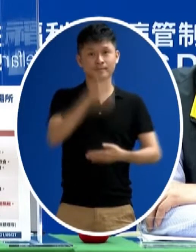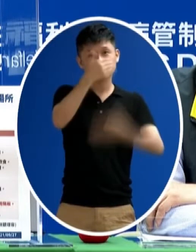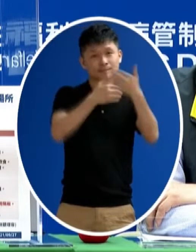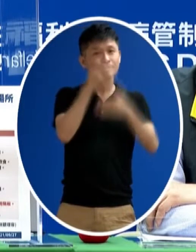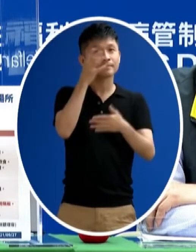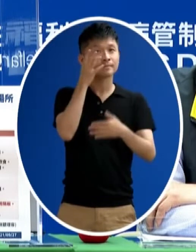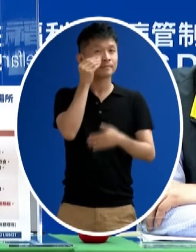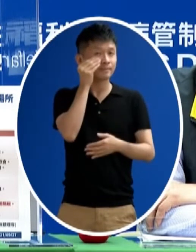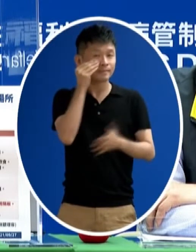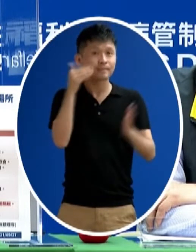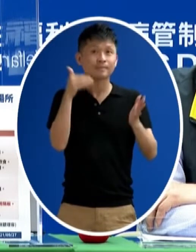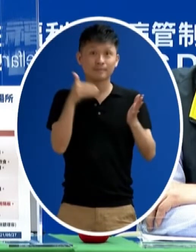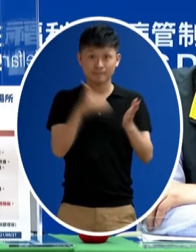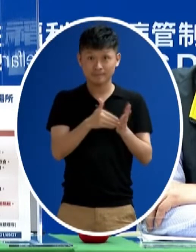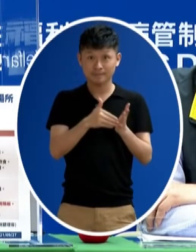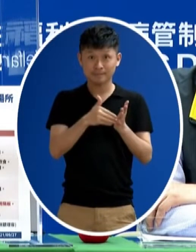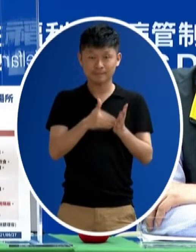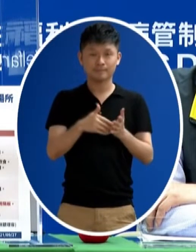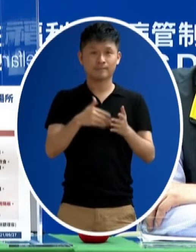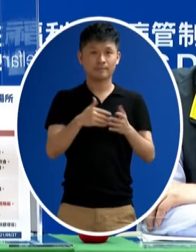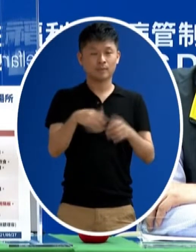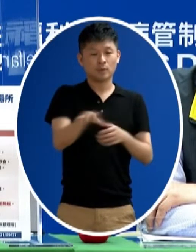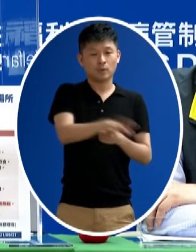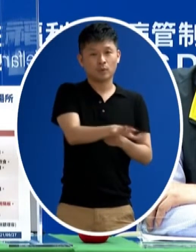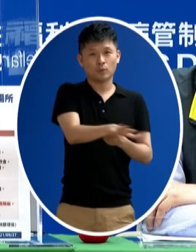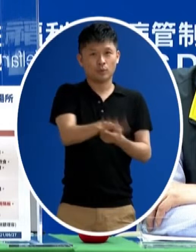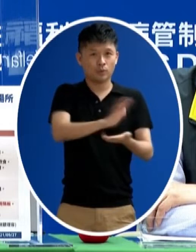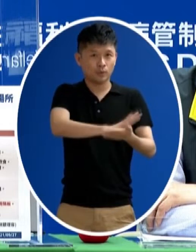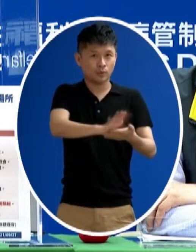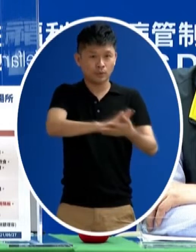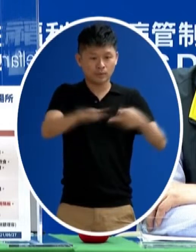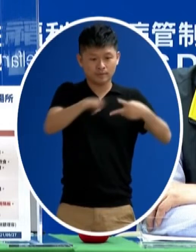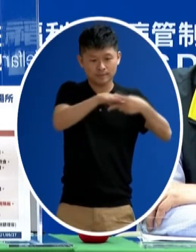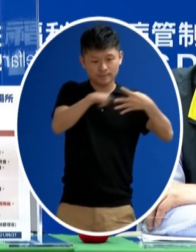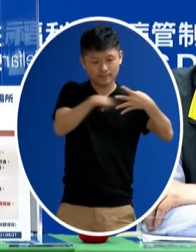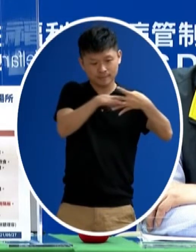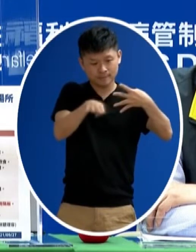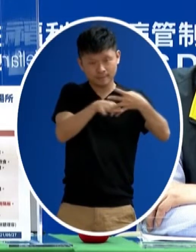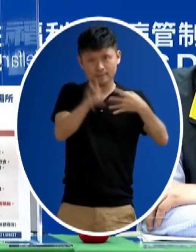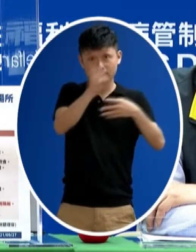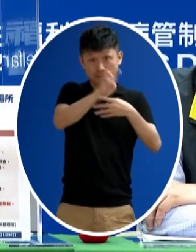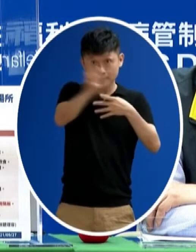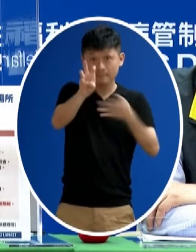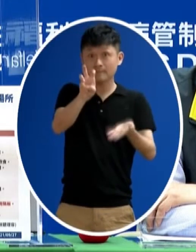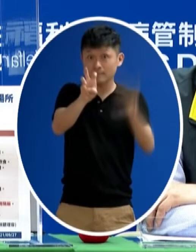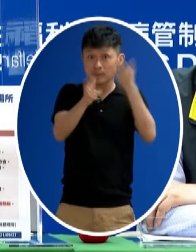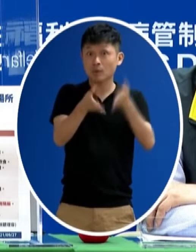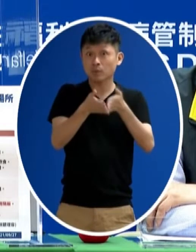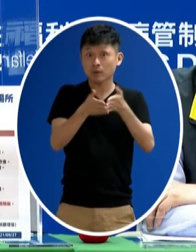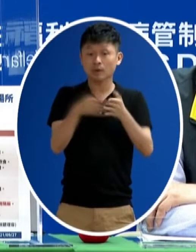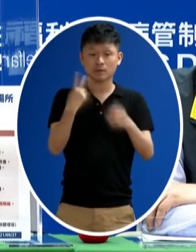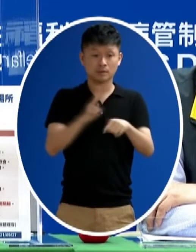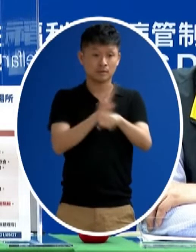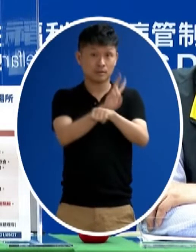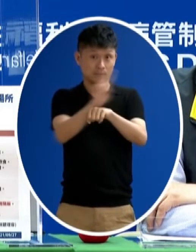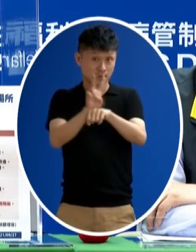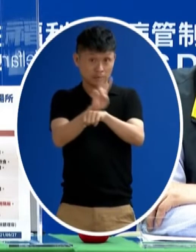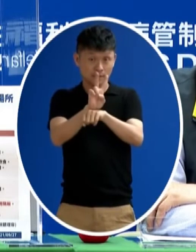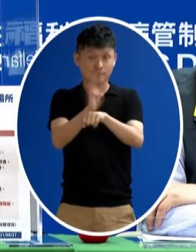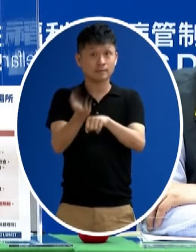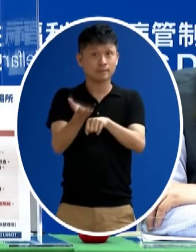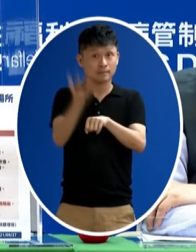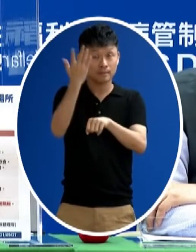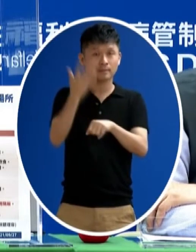都要有一个环境的一个清消，至少要间隔30分钟，那每2小时要进行换